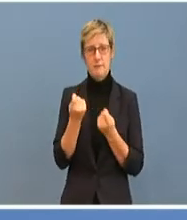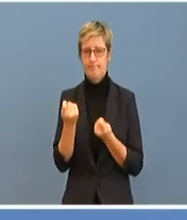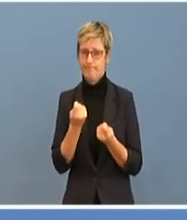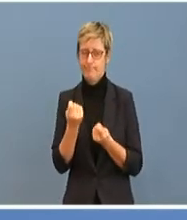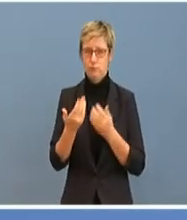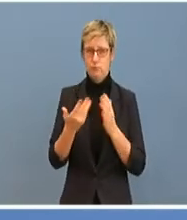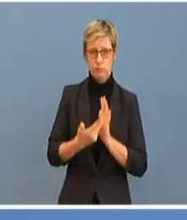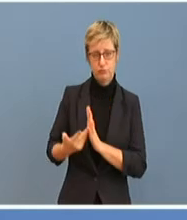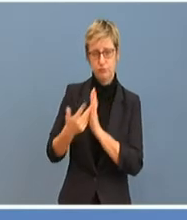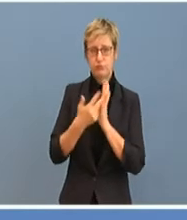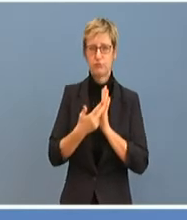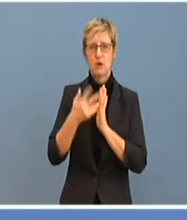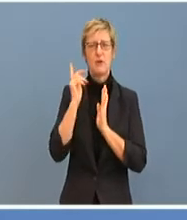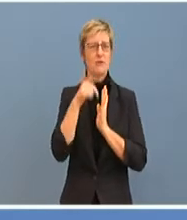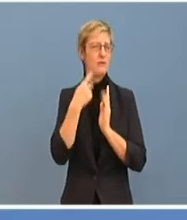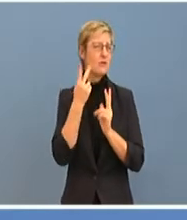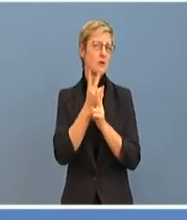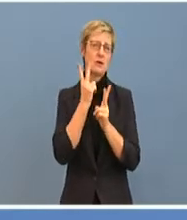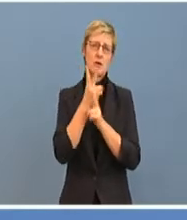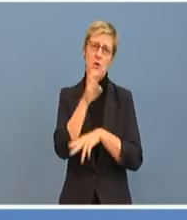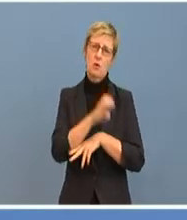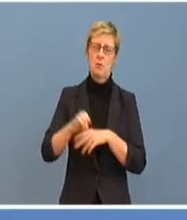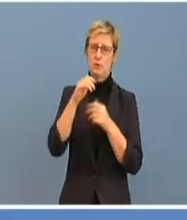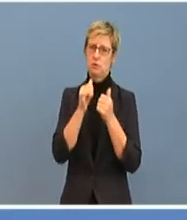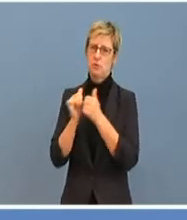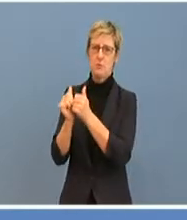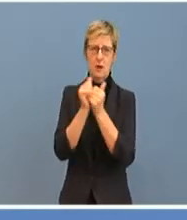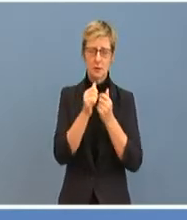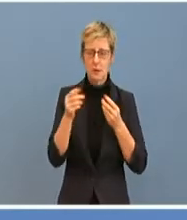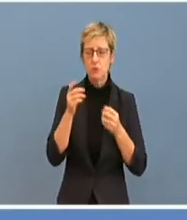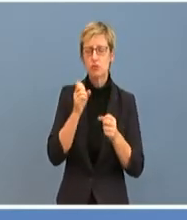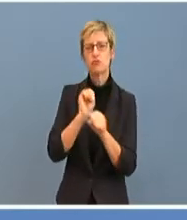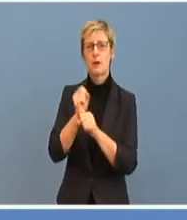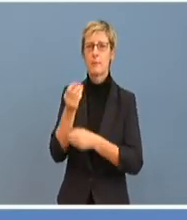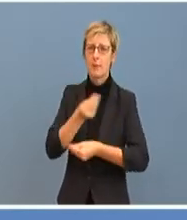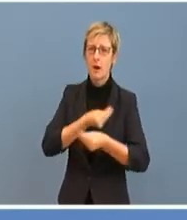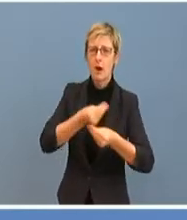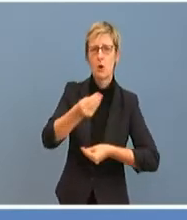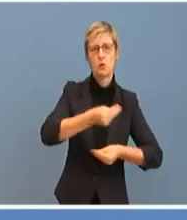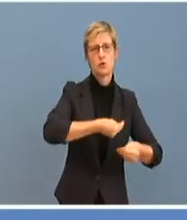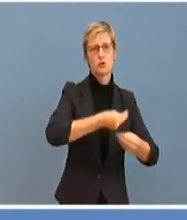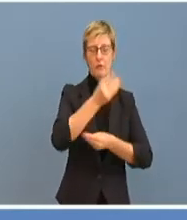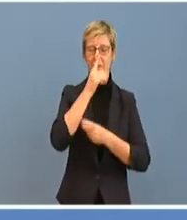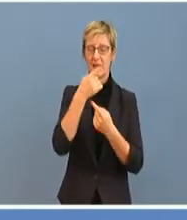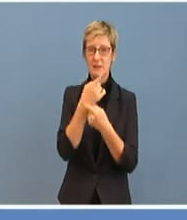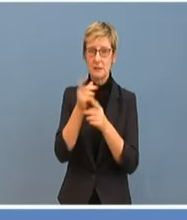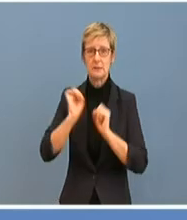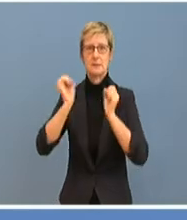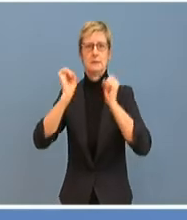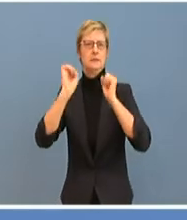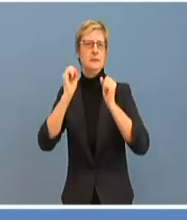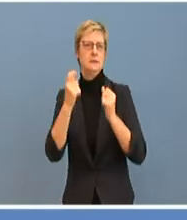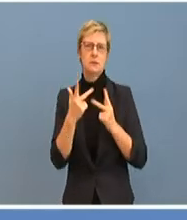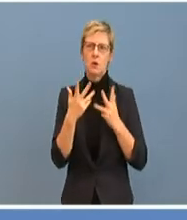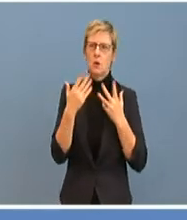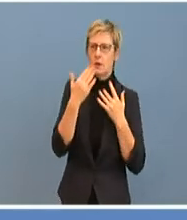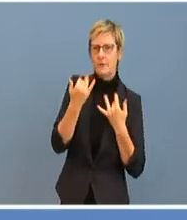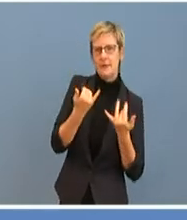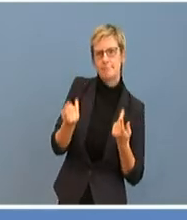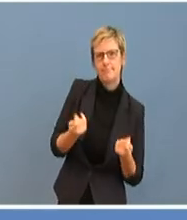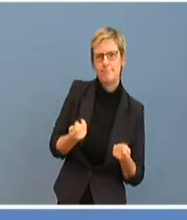den ständigen Kontakten mit den europäischen Partnern, was da Großes geleistet wird, dass da unzählige Menschen